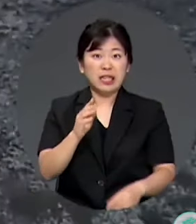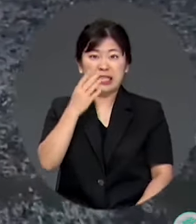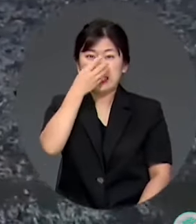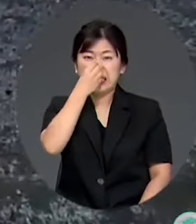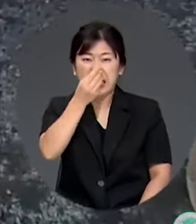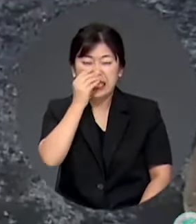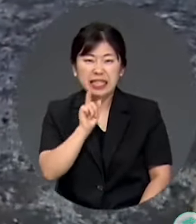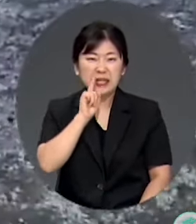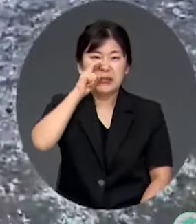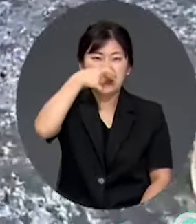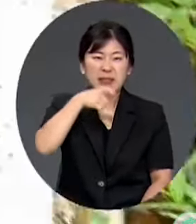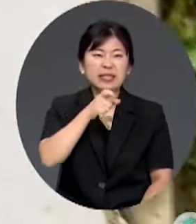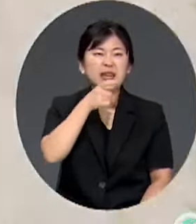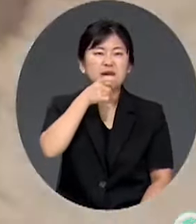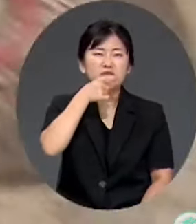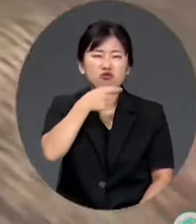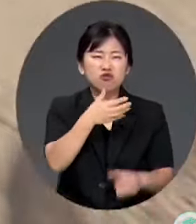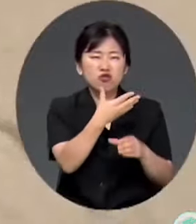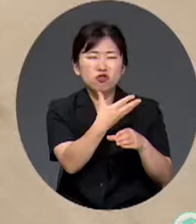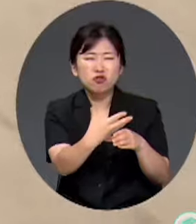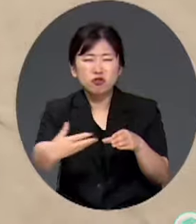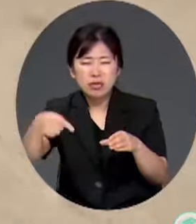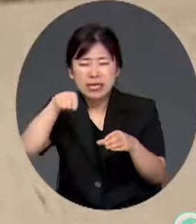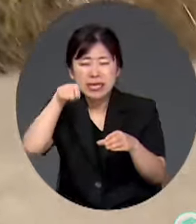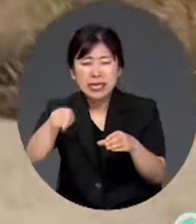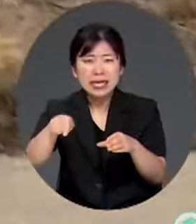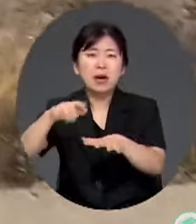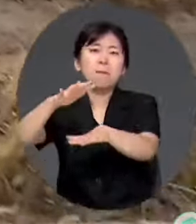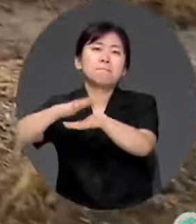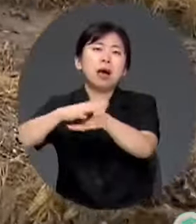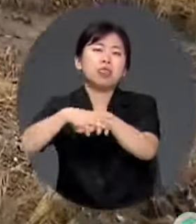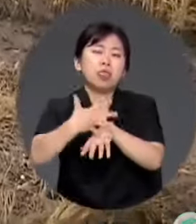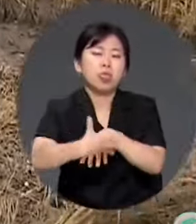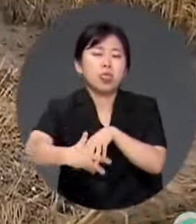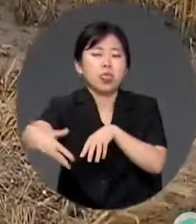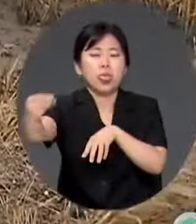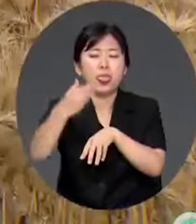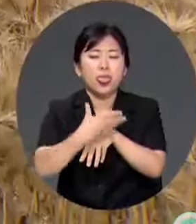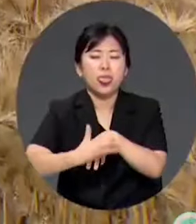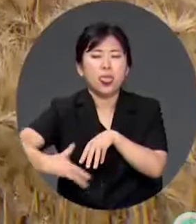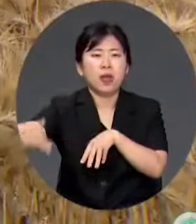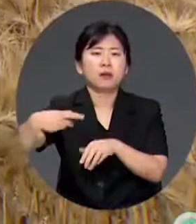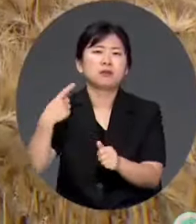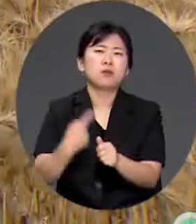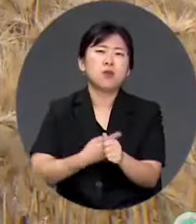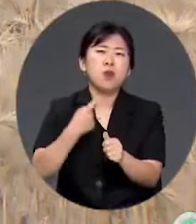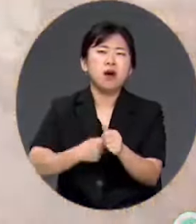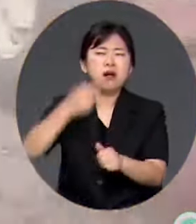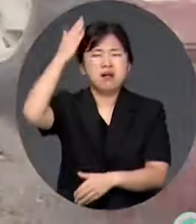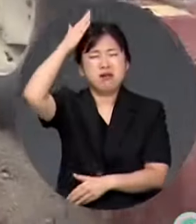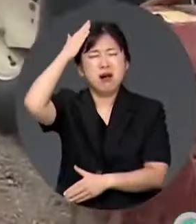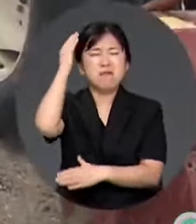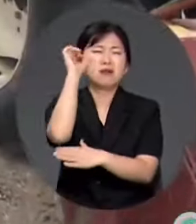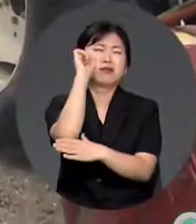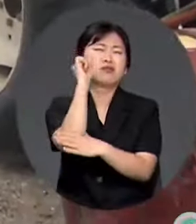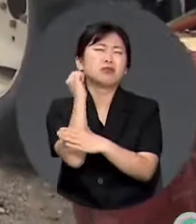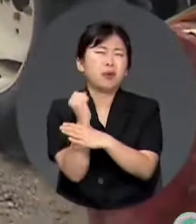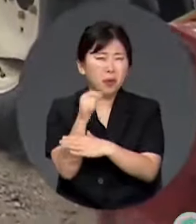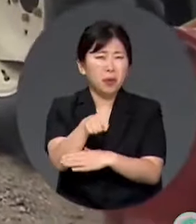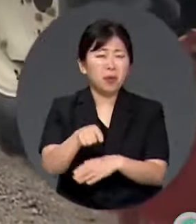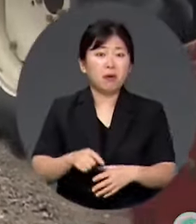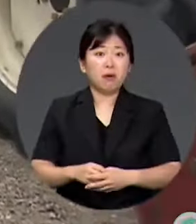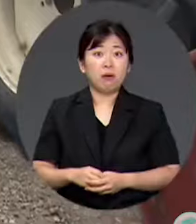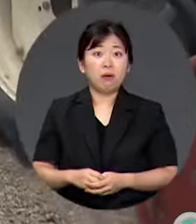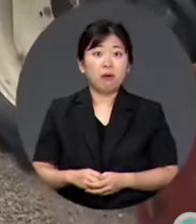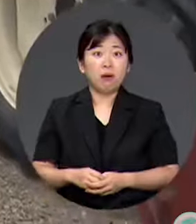오물들이 리과으로 흘러들어가면서 애 키운 농작물은 검 썩어 버렸습니다 이처럼 수년 동안